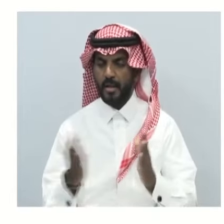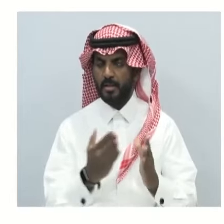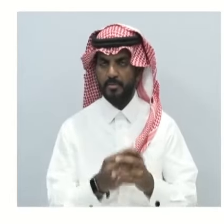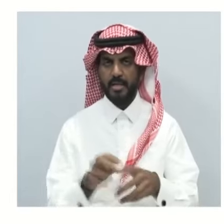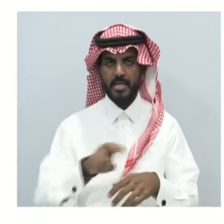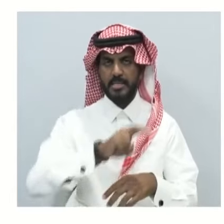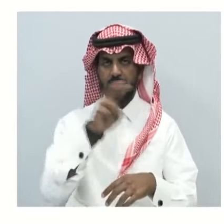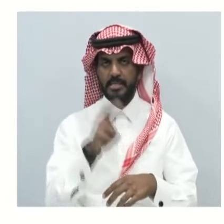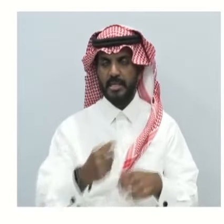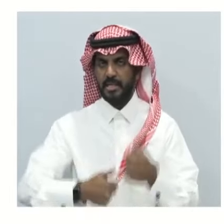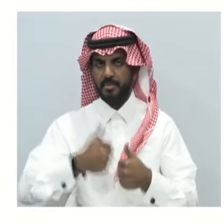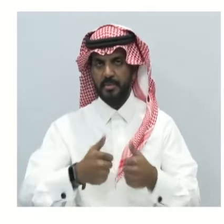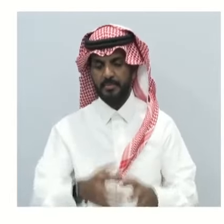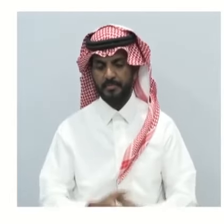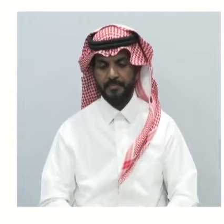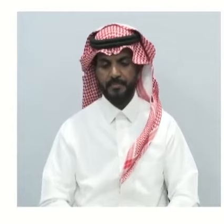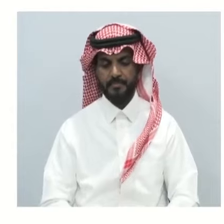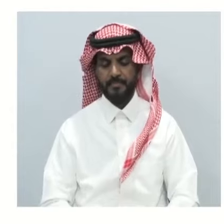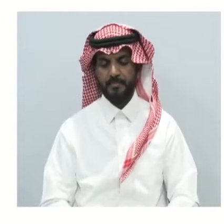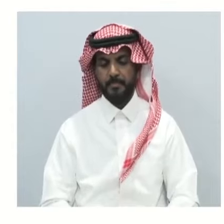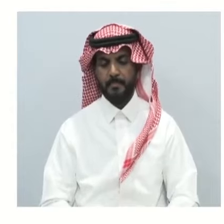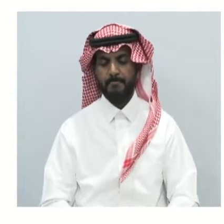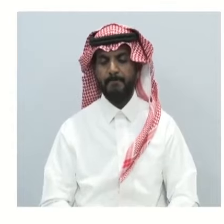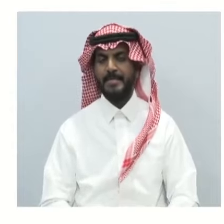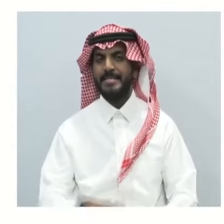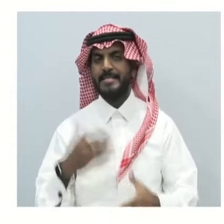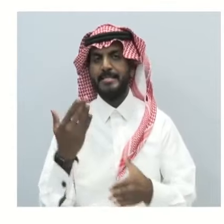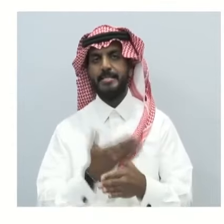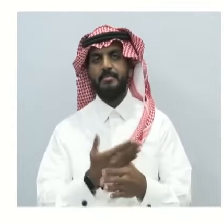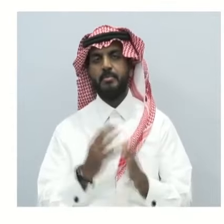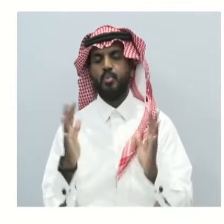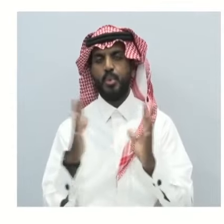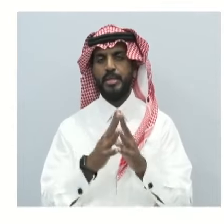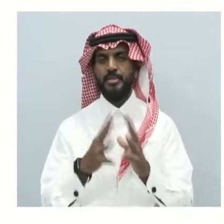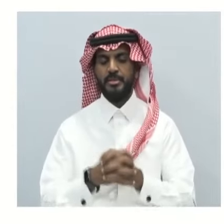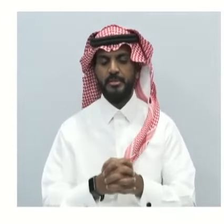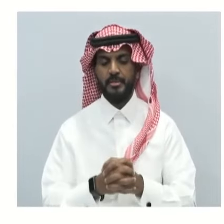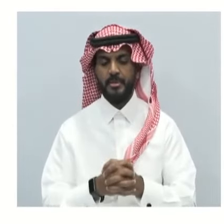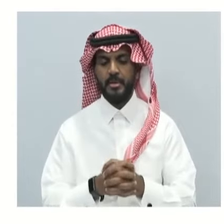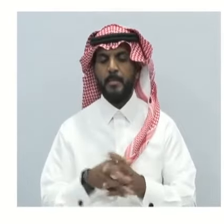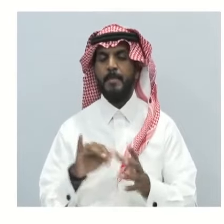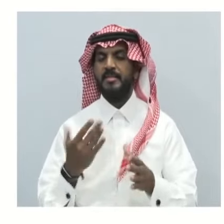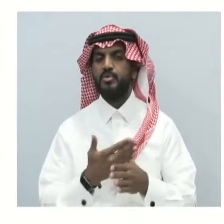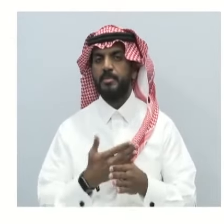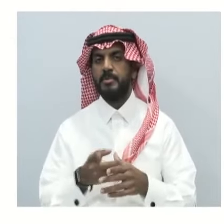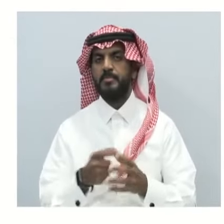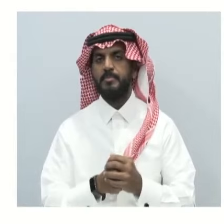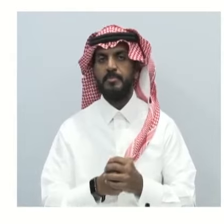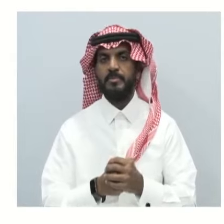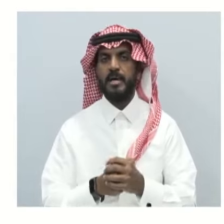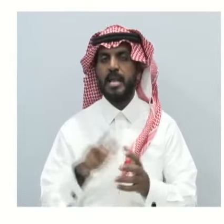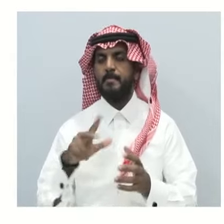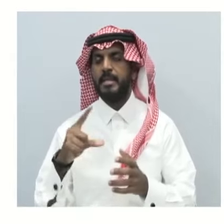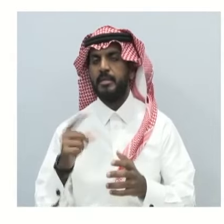اسئله اختبر نفسي لانطلق الى سؤال السببي والنتيجه ما الذي يسبب هذه الظاهره